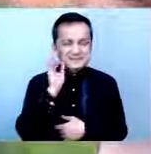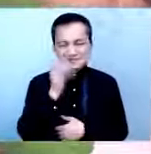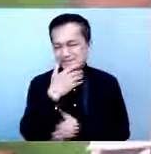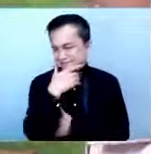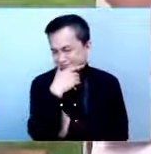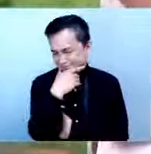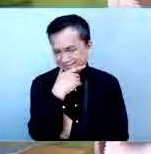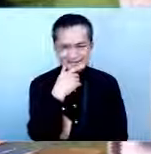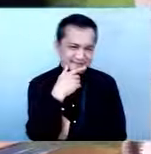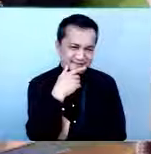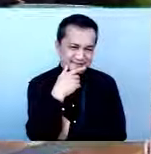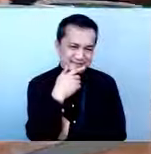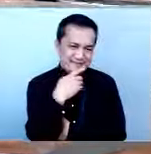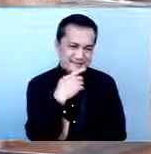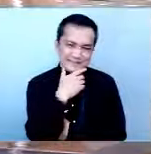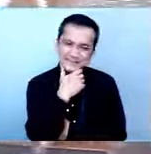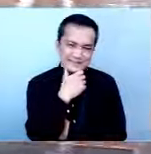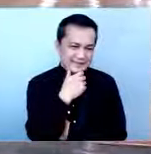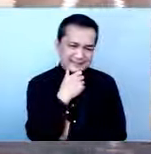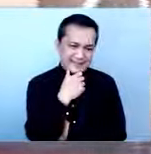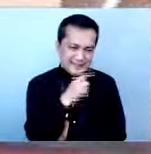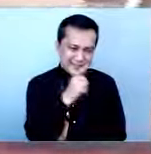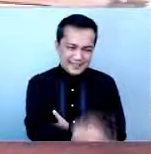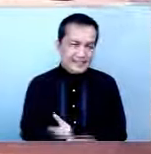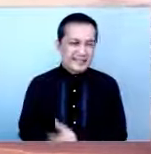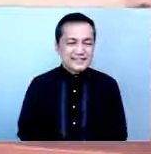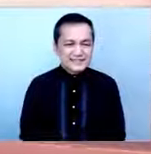relationship! Talaga, ha?